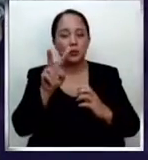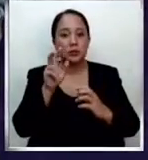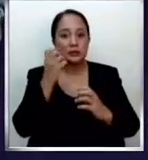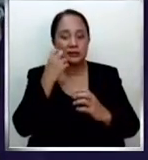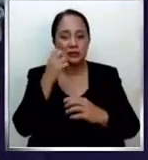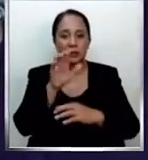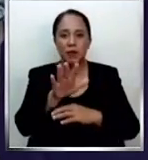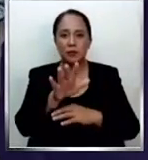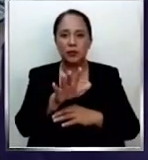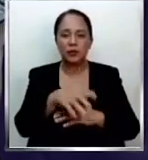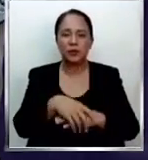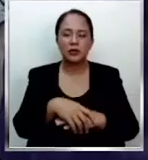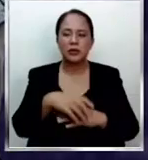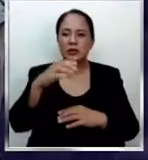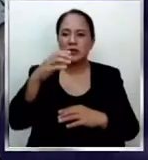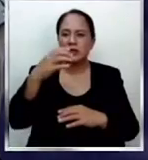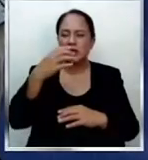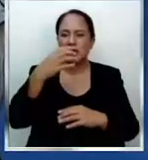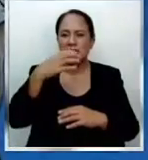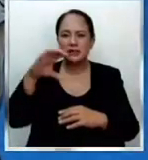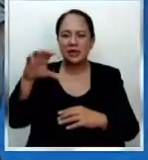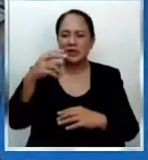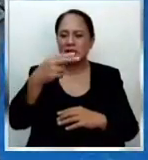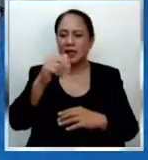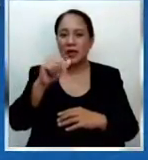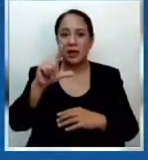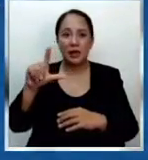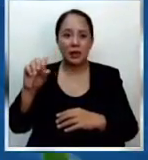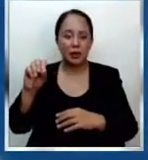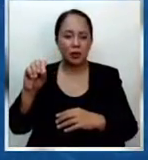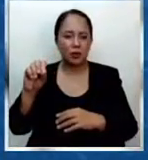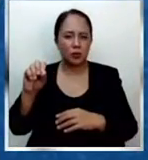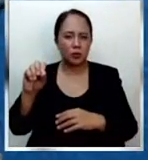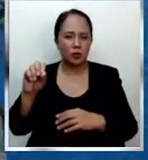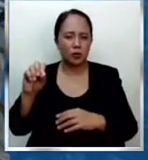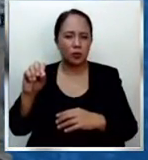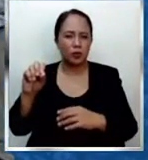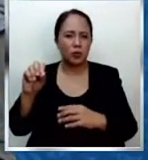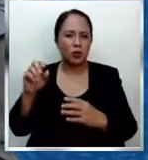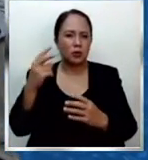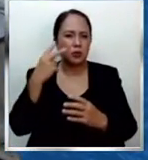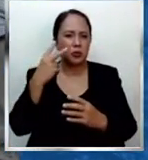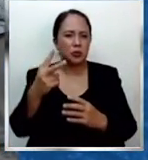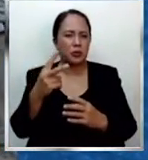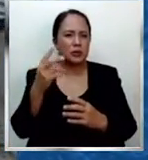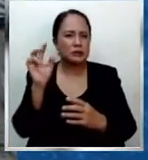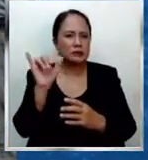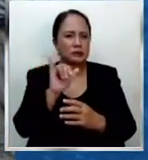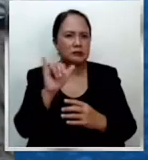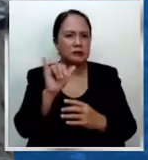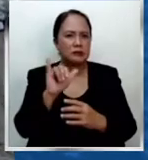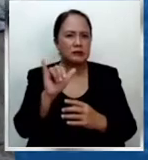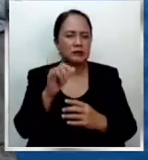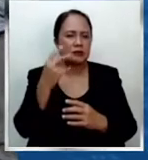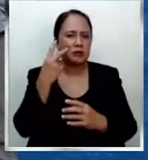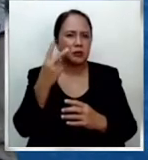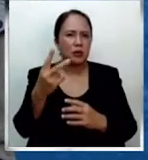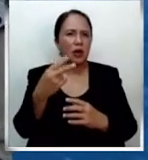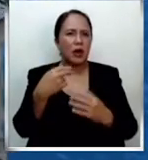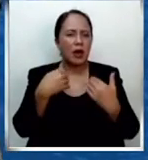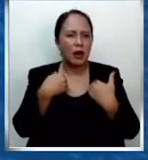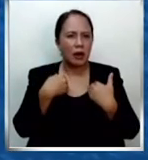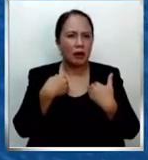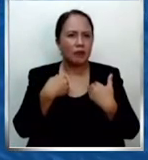sun halo at yan ay dyan sa may Pampanga. Makapapansin nyo po yung tila isang ring o yung halo na nakapalibot niya sa